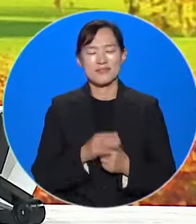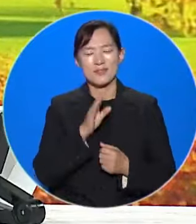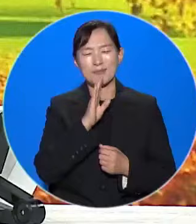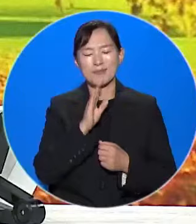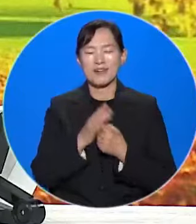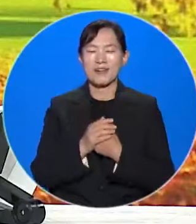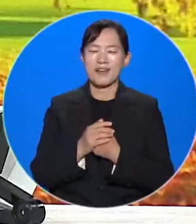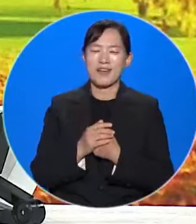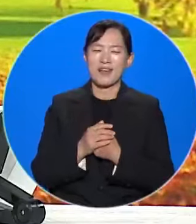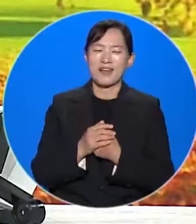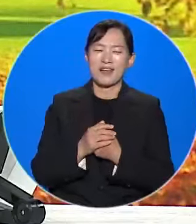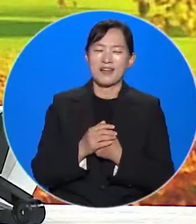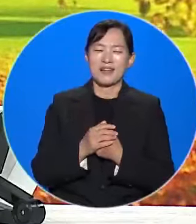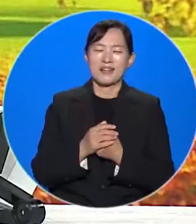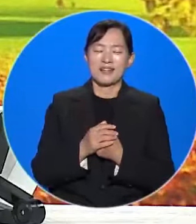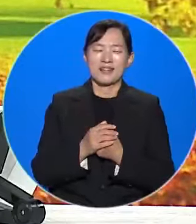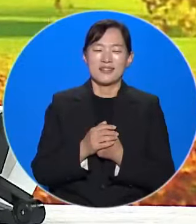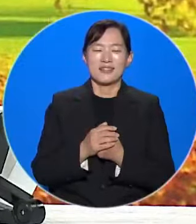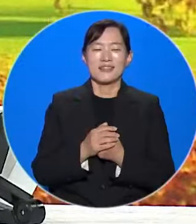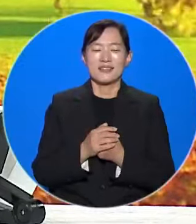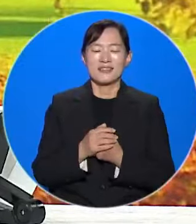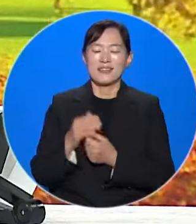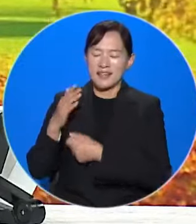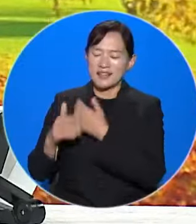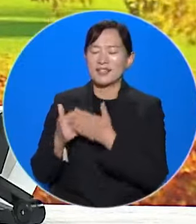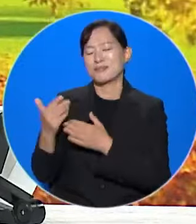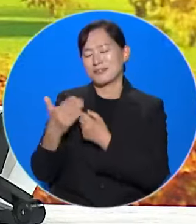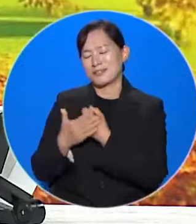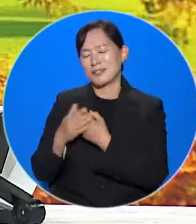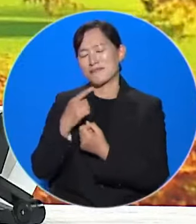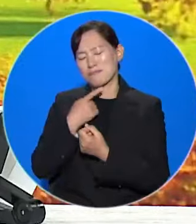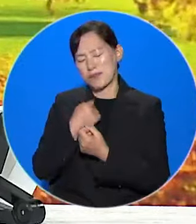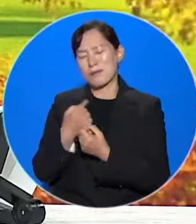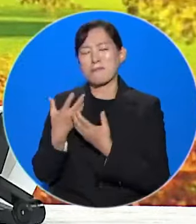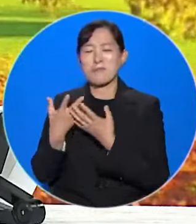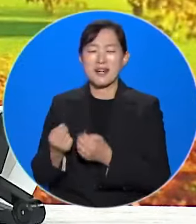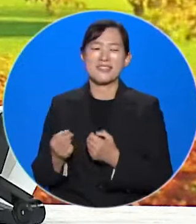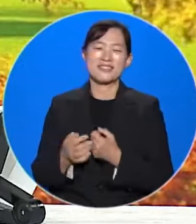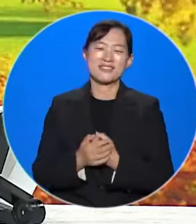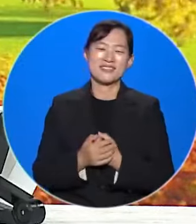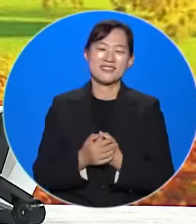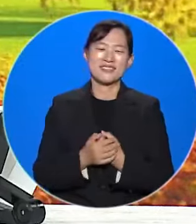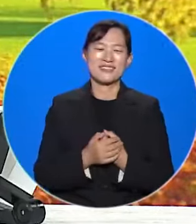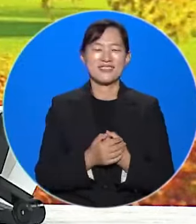놀랍네요. 우리 아들 혼자 그래요. 권사님 감사합니다. 하나님 은혜예요. 네, 권사님.